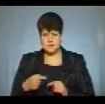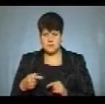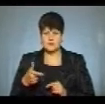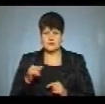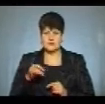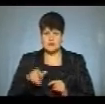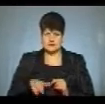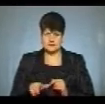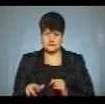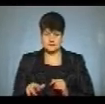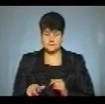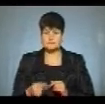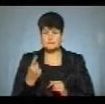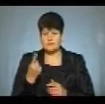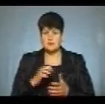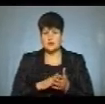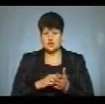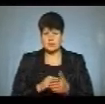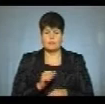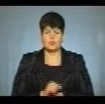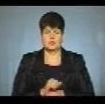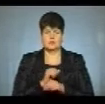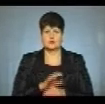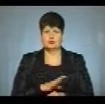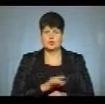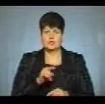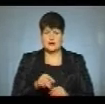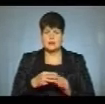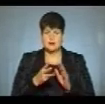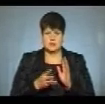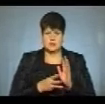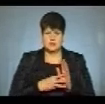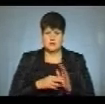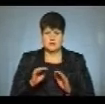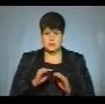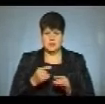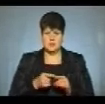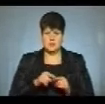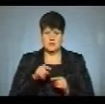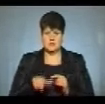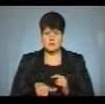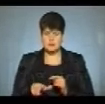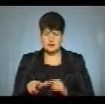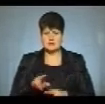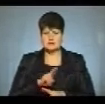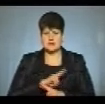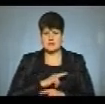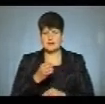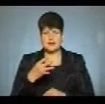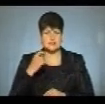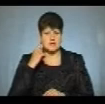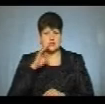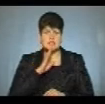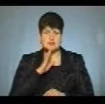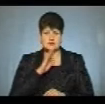Софія Магмед. Однією з причин протесту, за її словами, було те, що 18 жовтня на цій ділянці дороги загинула 15-річна